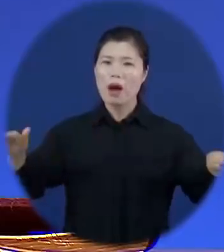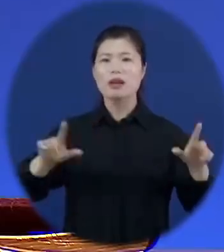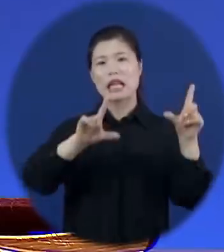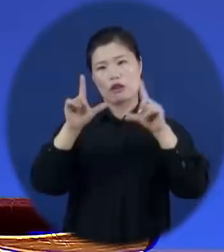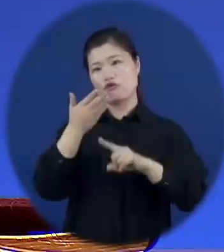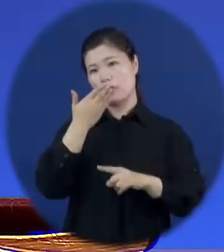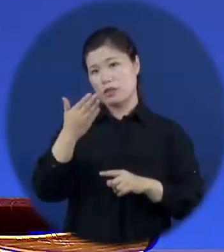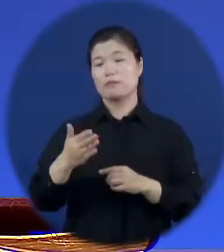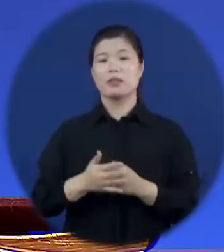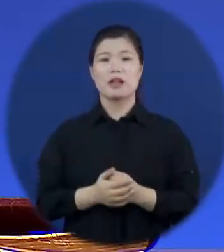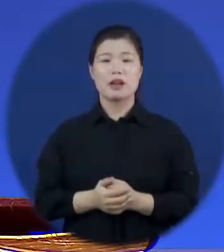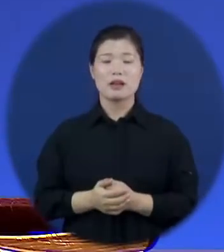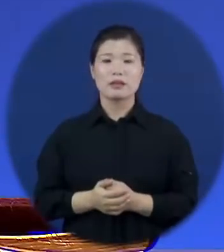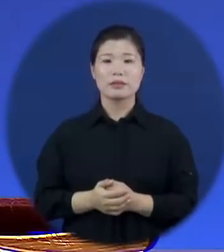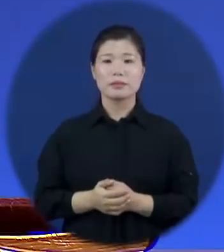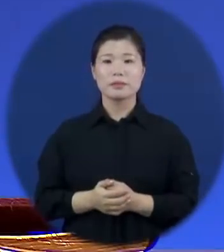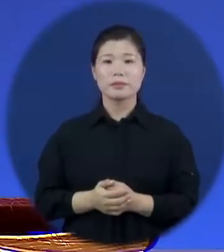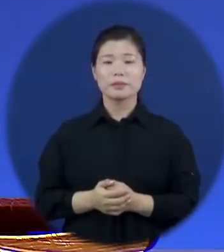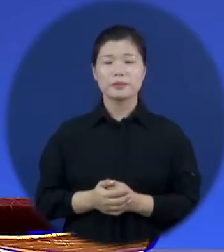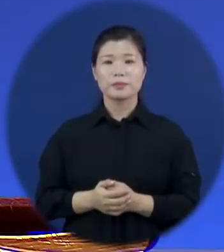있게 되었습니다.